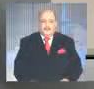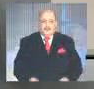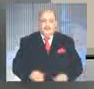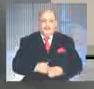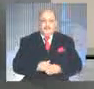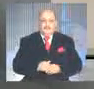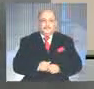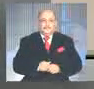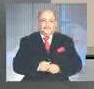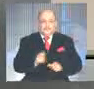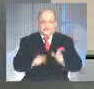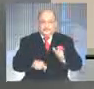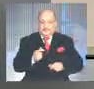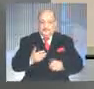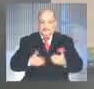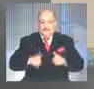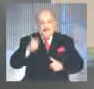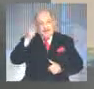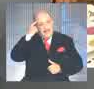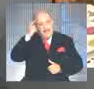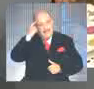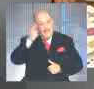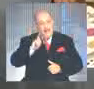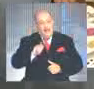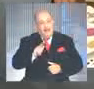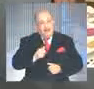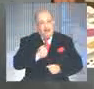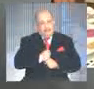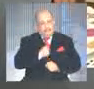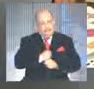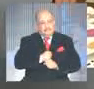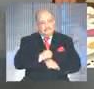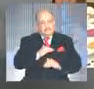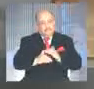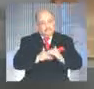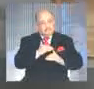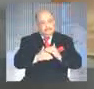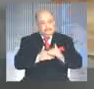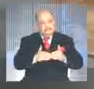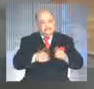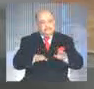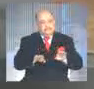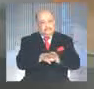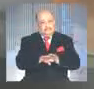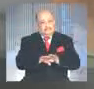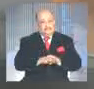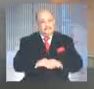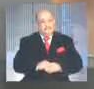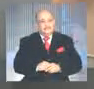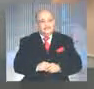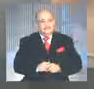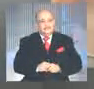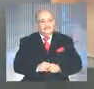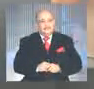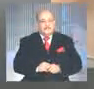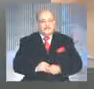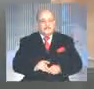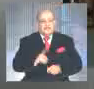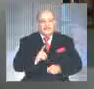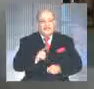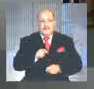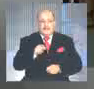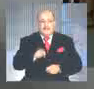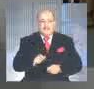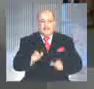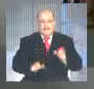من العائلة والمحيط الاجتماعي والسلطة المعنية وضمان الحق المعنوي قبل إعطائهم جملة حقوقهم